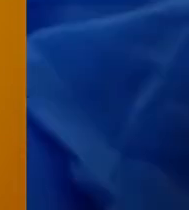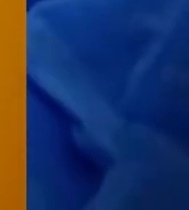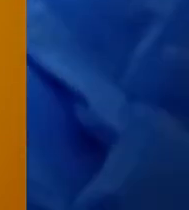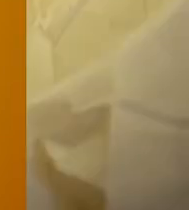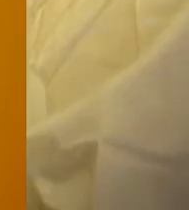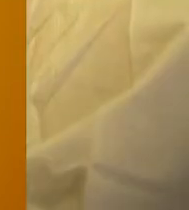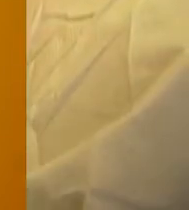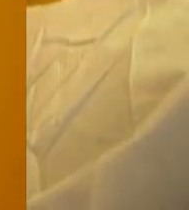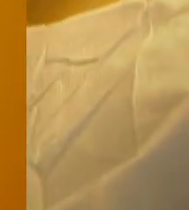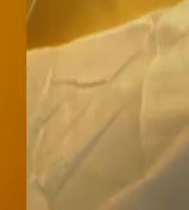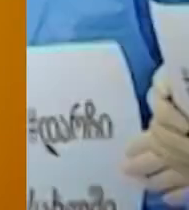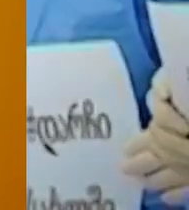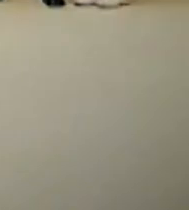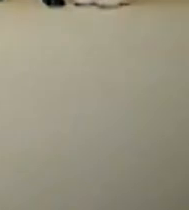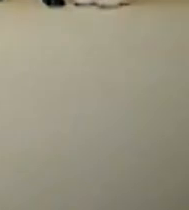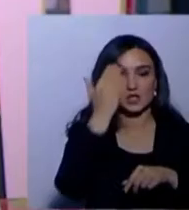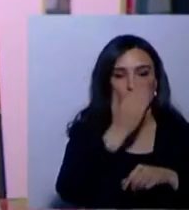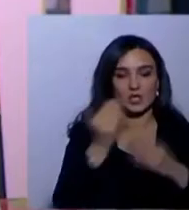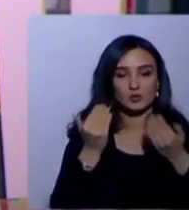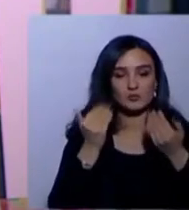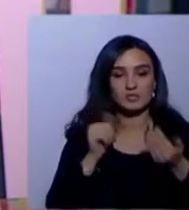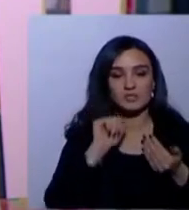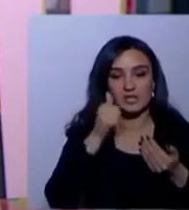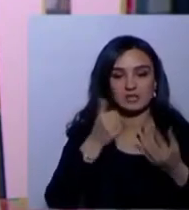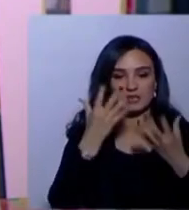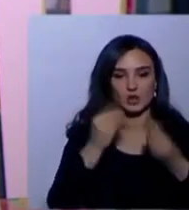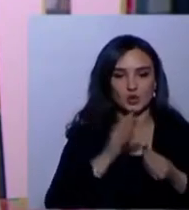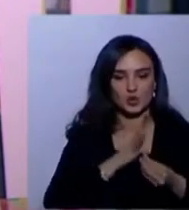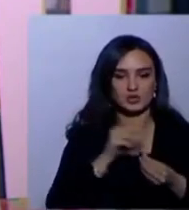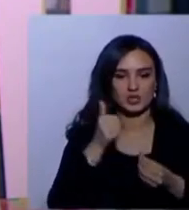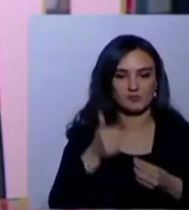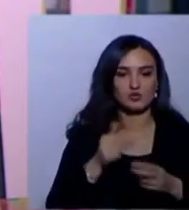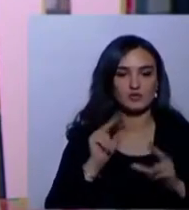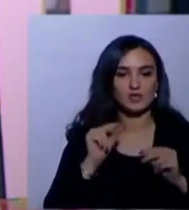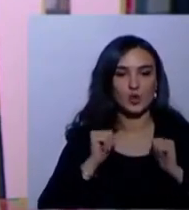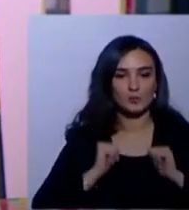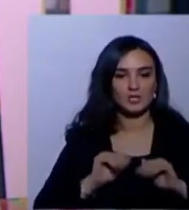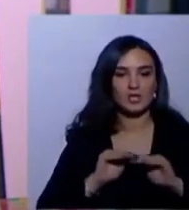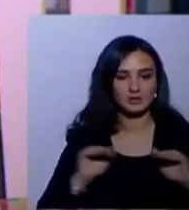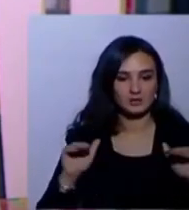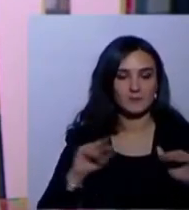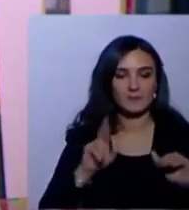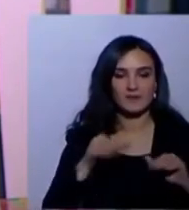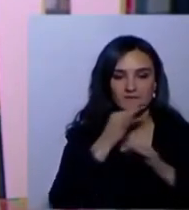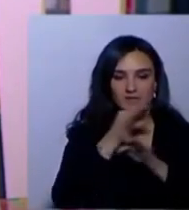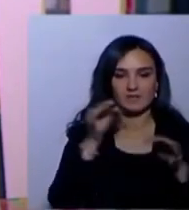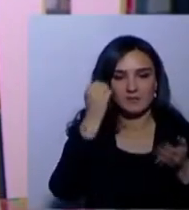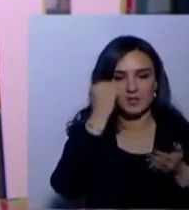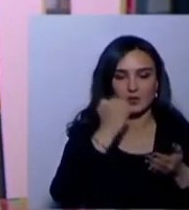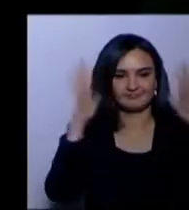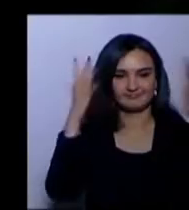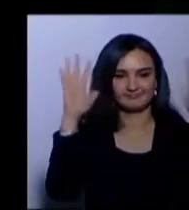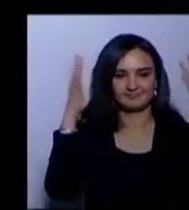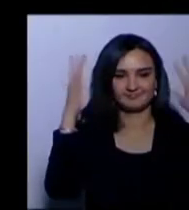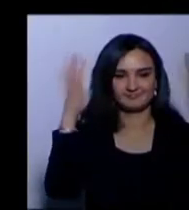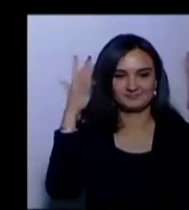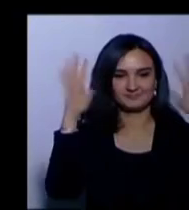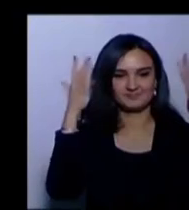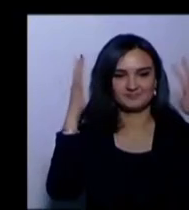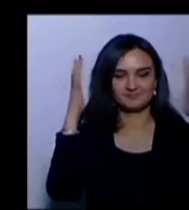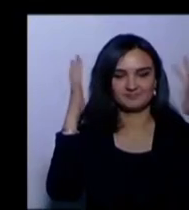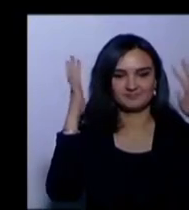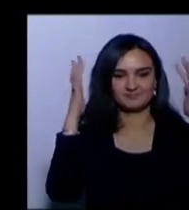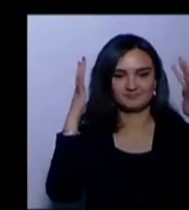ერთად, იმისათვის რომ ჩვენი საზოგადოებისათვის ხვალინდელი დღე იყოს მშვიდობიანი. ვეტყვით მადლობას მათ.